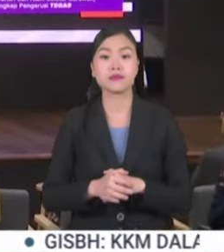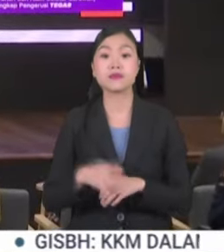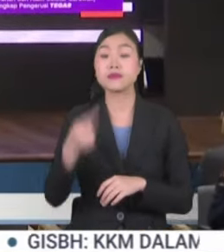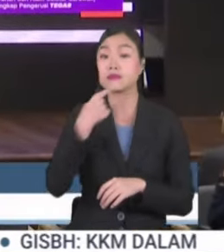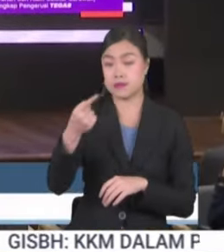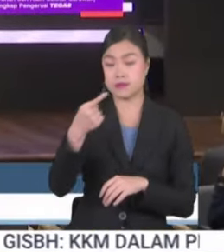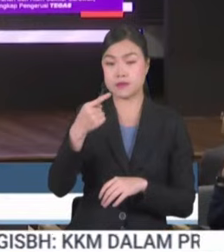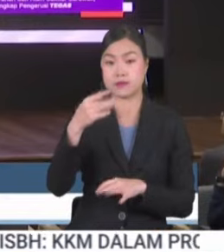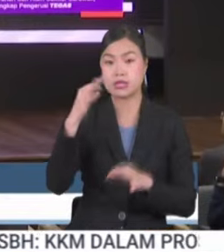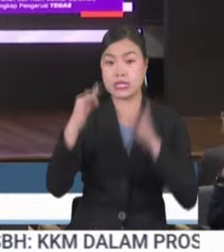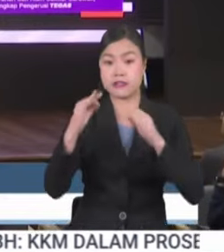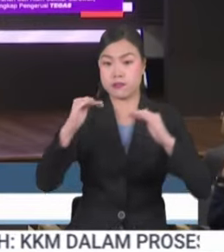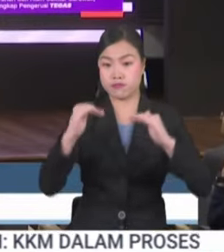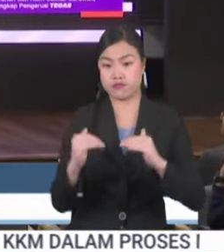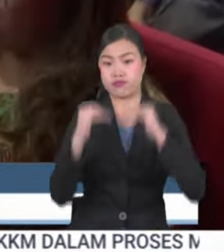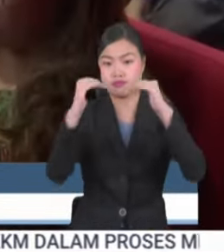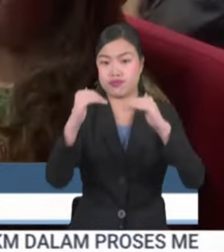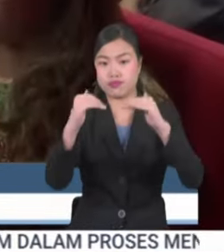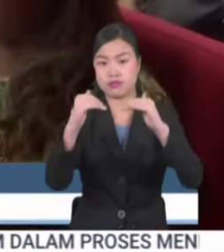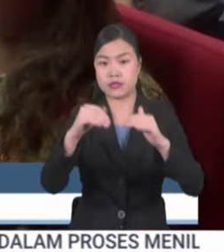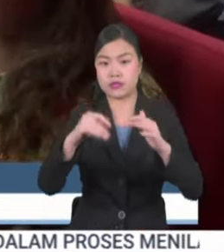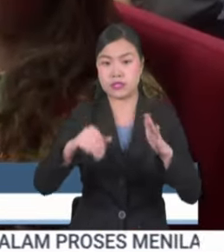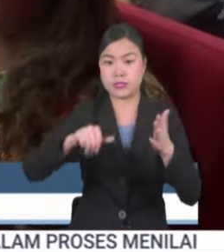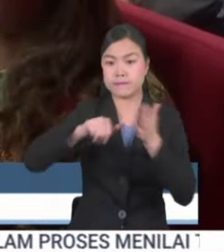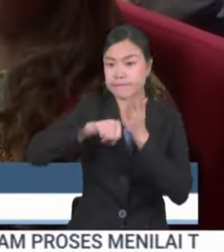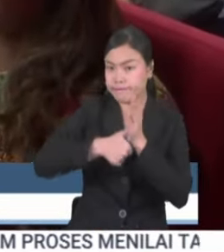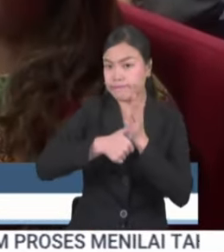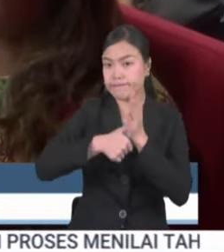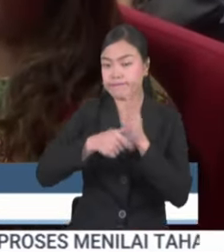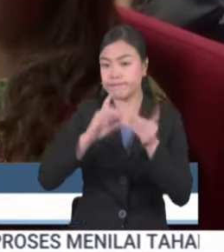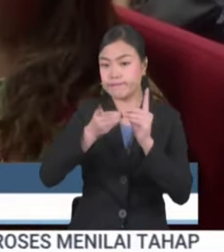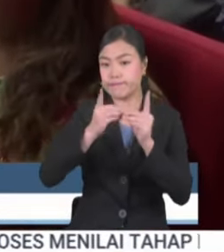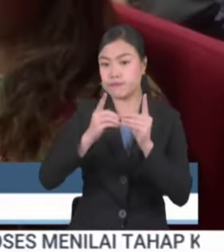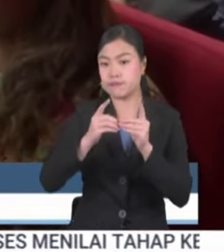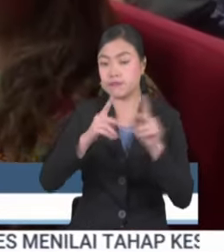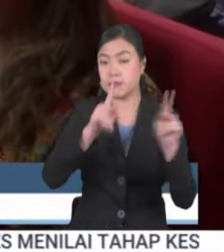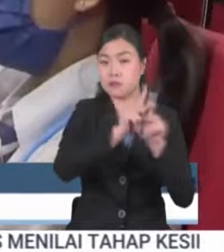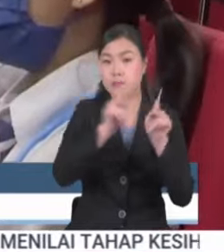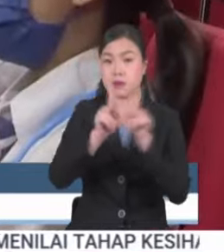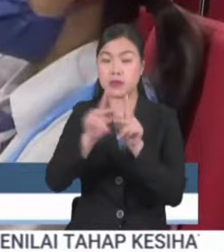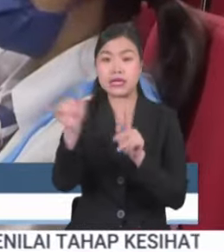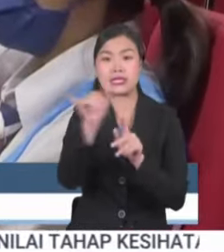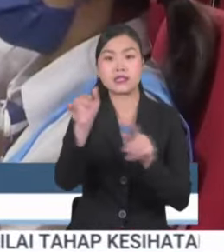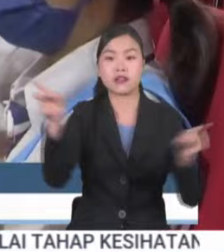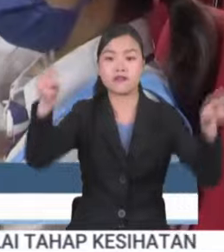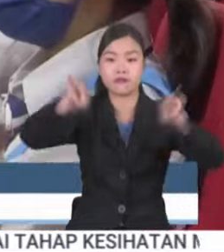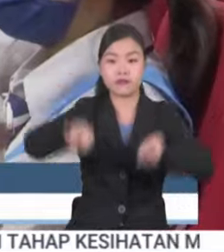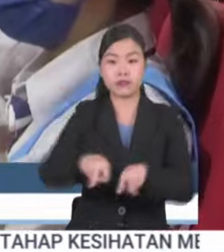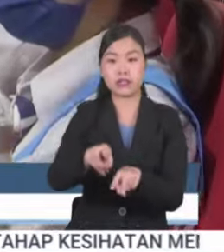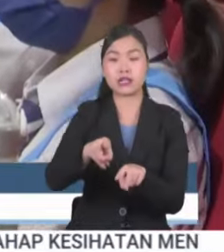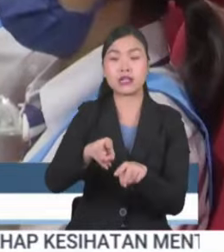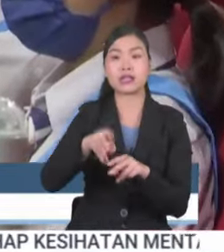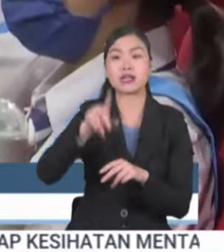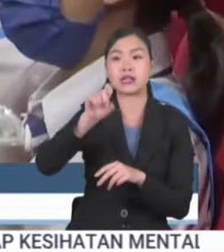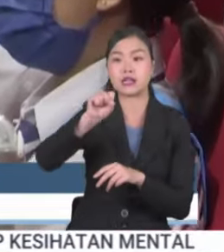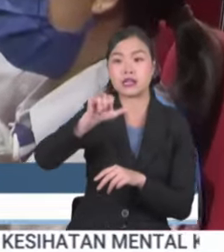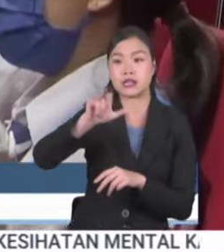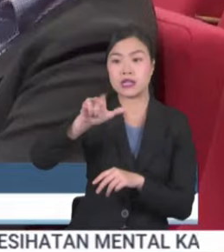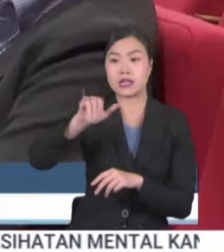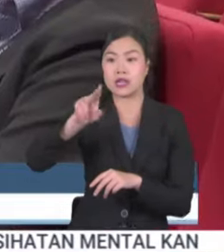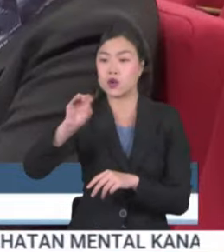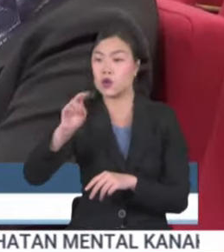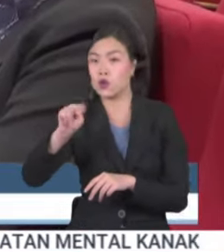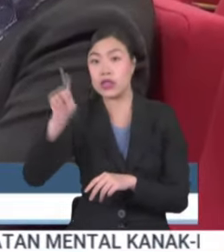Katanya, dengan penaik tarafan itu, Tegas Digital Village berpotensi menjadi seperti lembah silikon mini di Amerika Syarikat yang menjadi